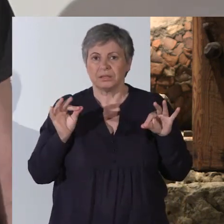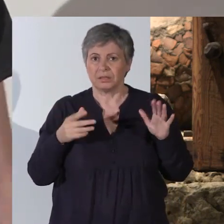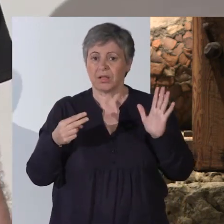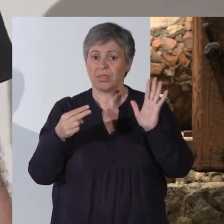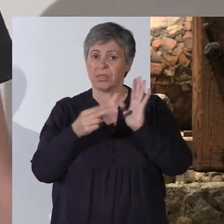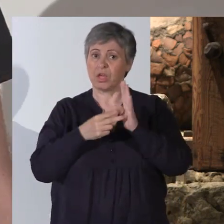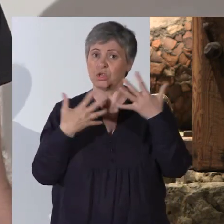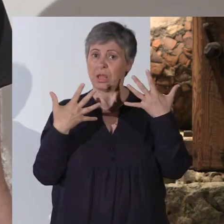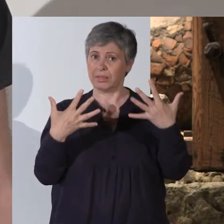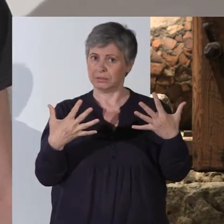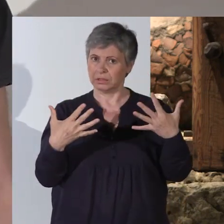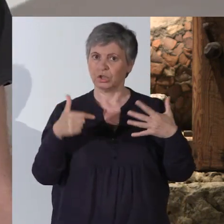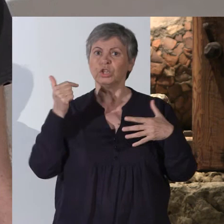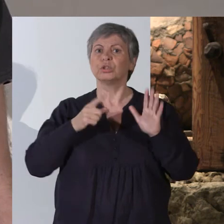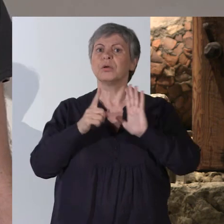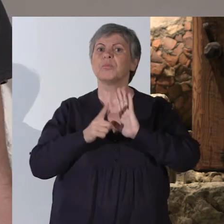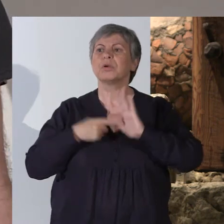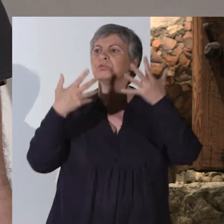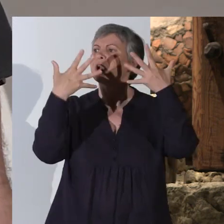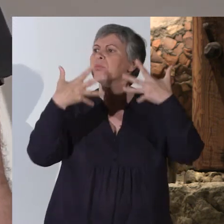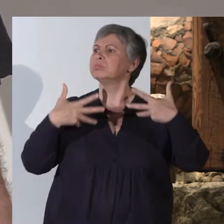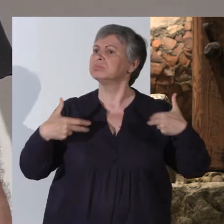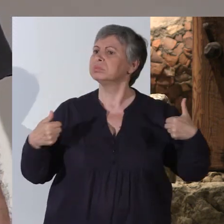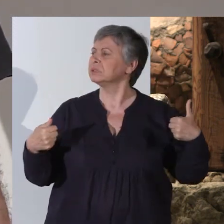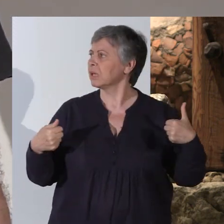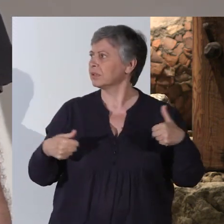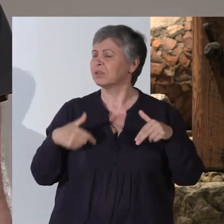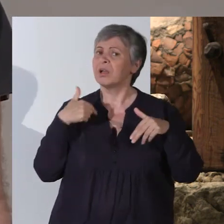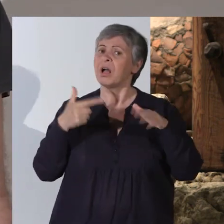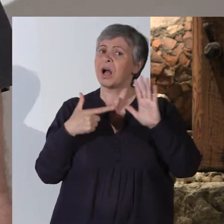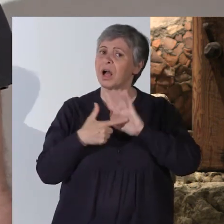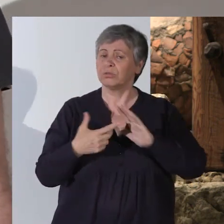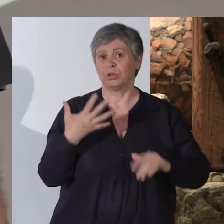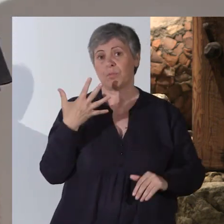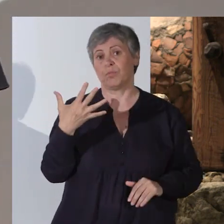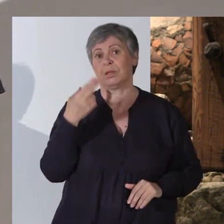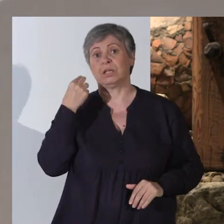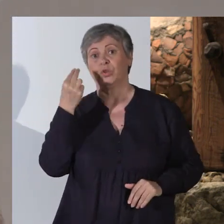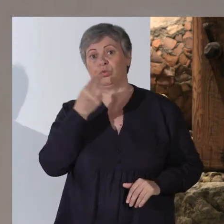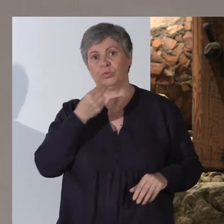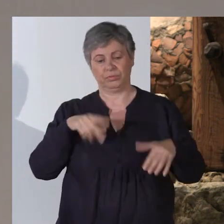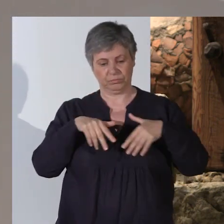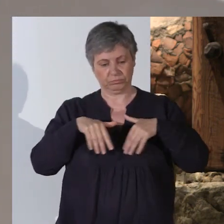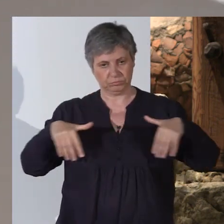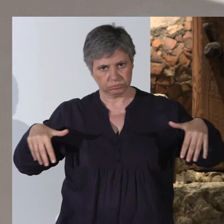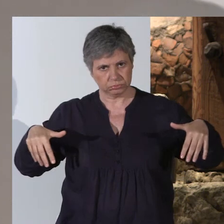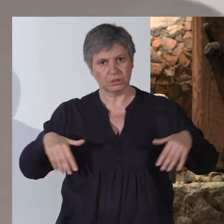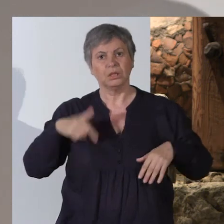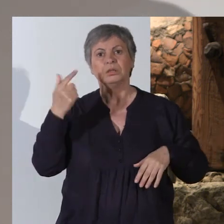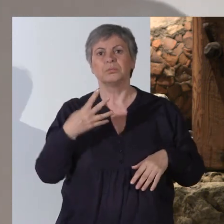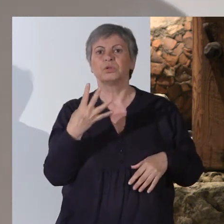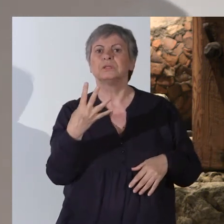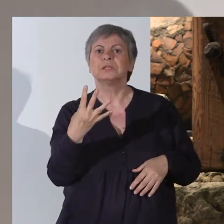πρώτη παράσταση που κάναμε μαζί με τα παιδιά υπήρχανε πέντε κωφή θοι επί σκηνής και τέσσερις ακούοντες οι οποίοι